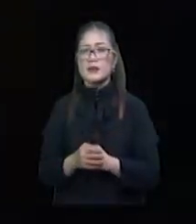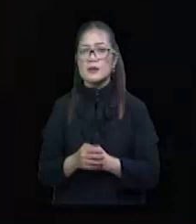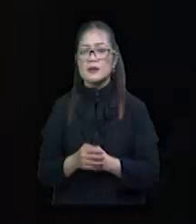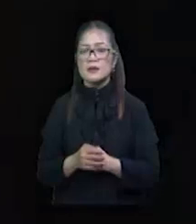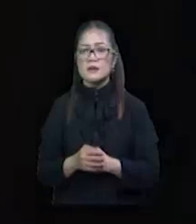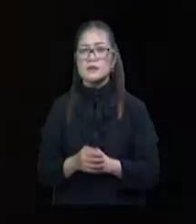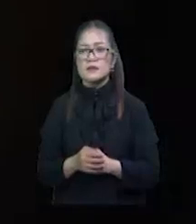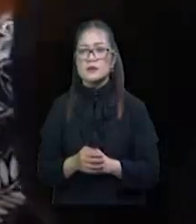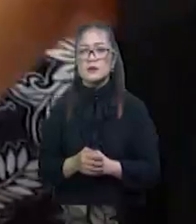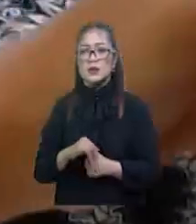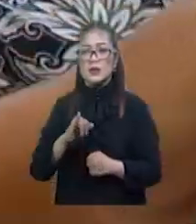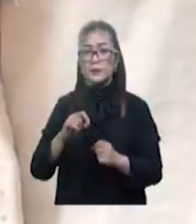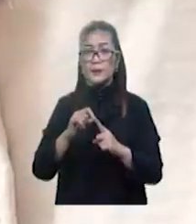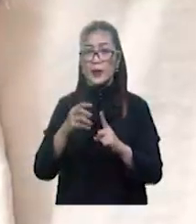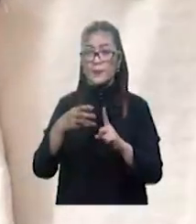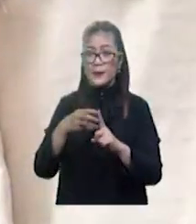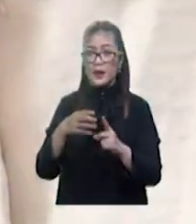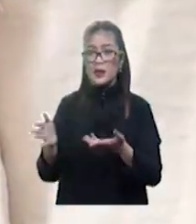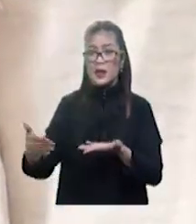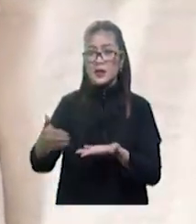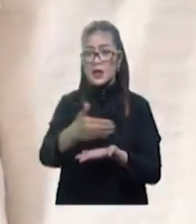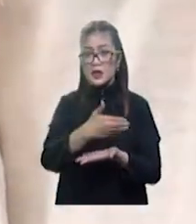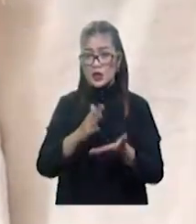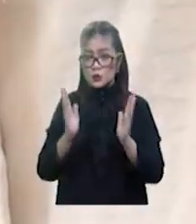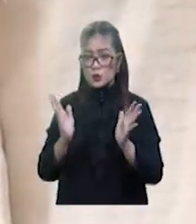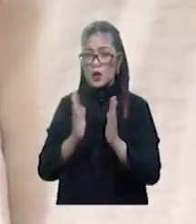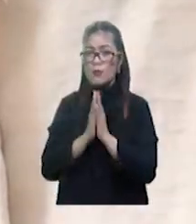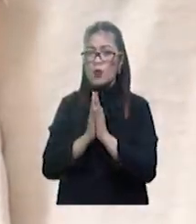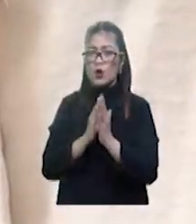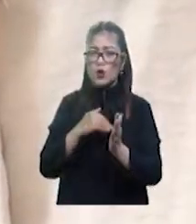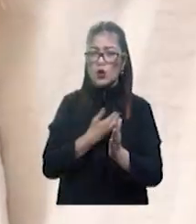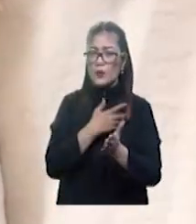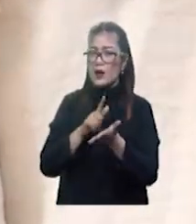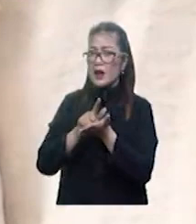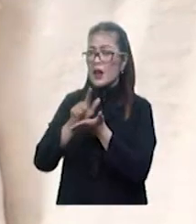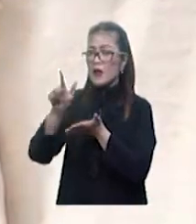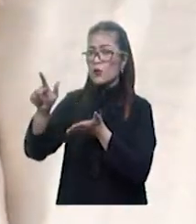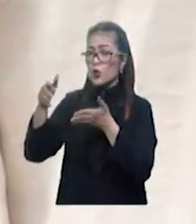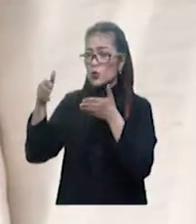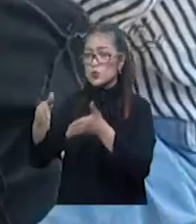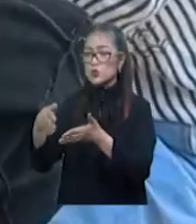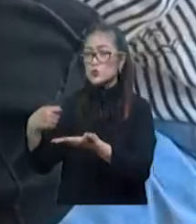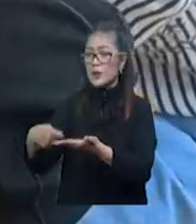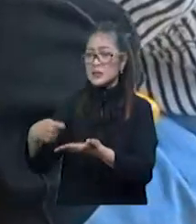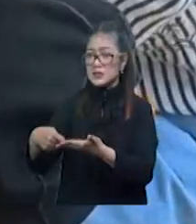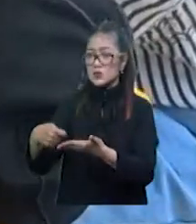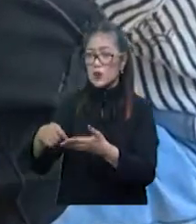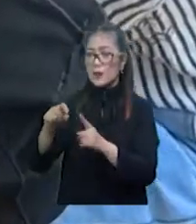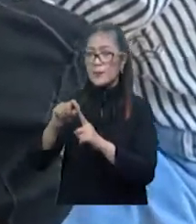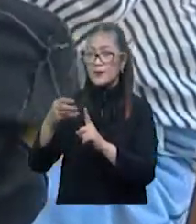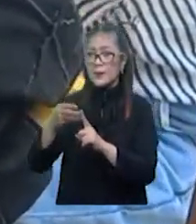Pihak IPB telah mendata seluruh mahasiswa dan meminta para korban untuk segera melapor pada bagian kemahasiswaan IPB di Dermaga